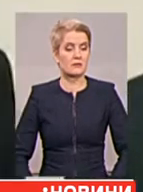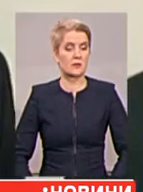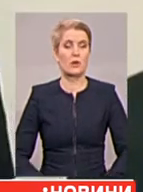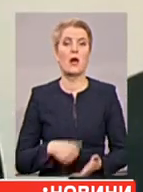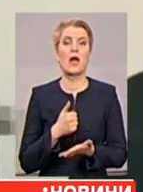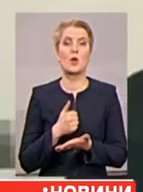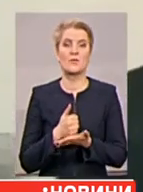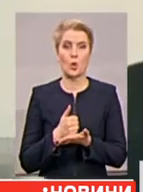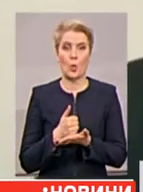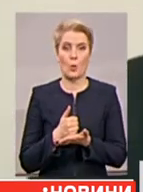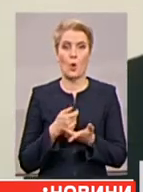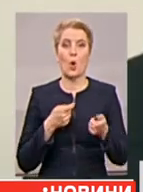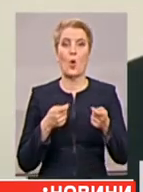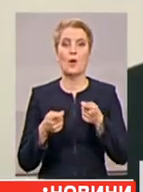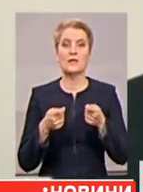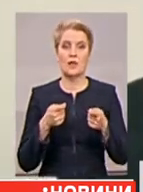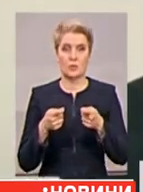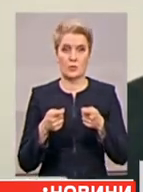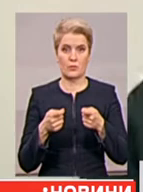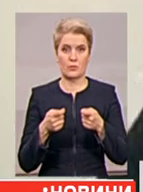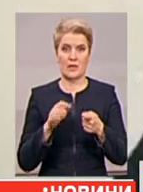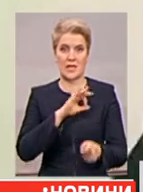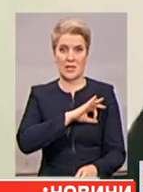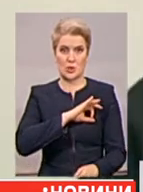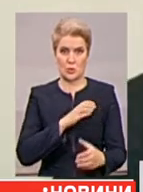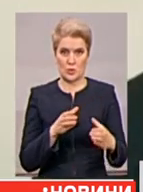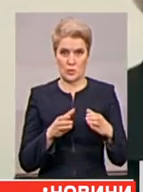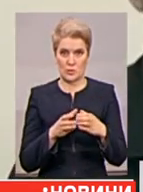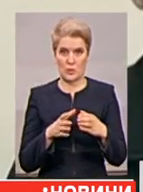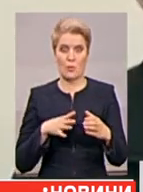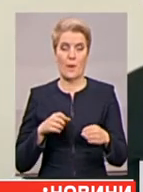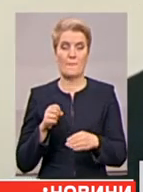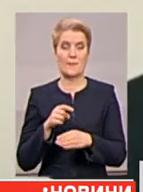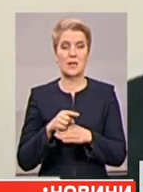Керівником та координатором резидентурної ланки було призначено